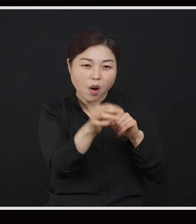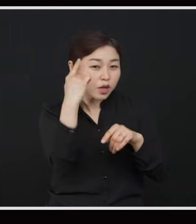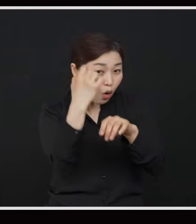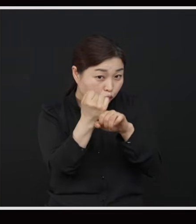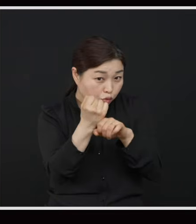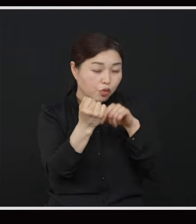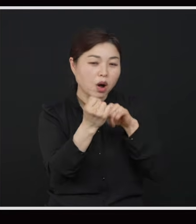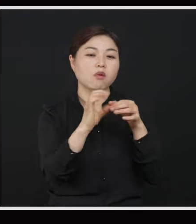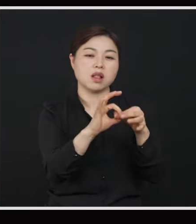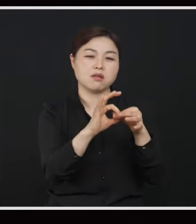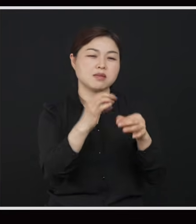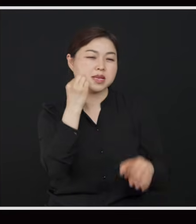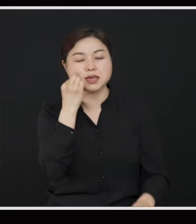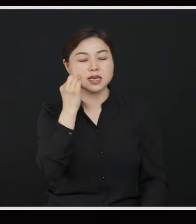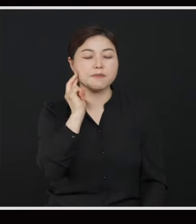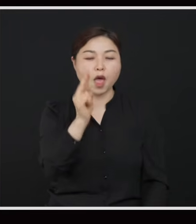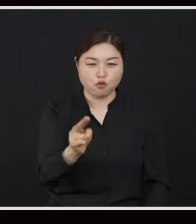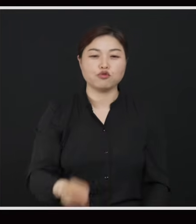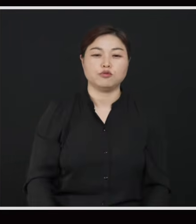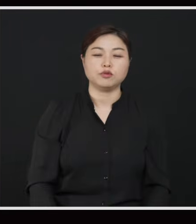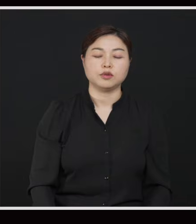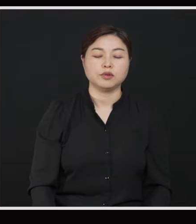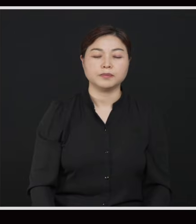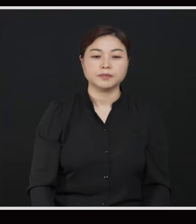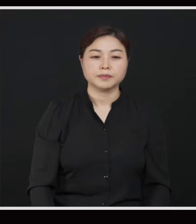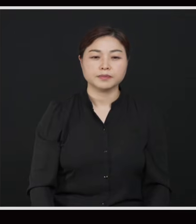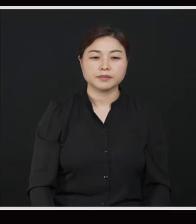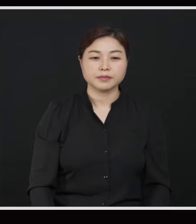분야에서 둘째가라면 서러워할 정도로 인기가 있는